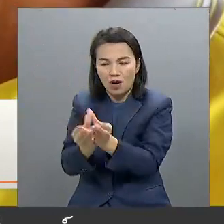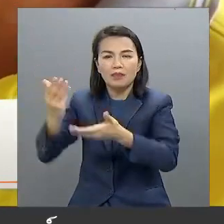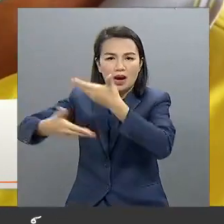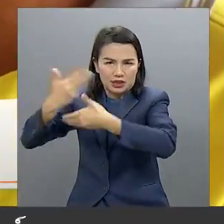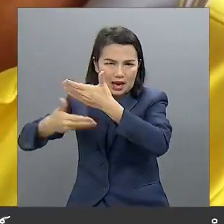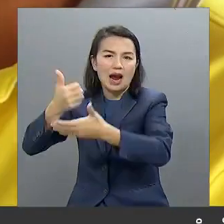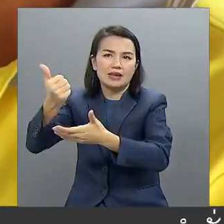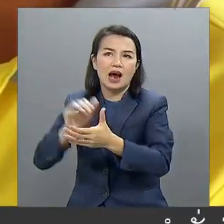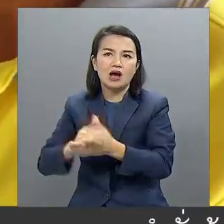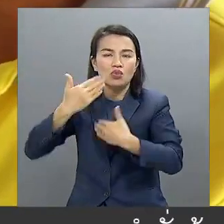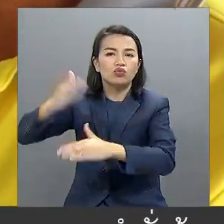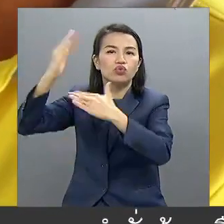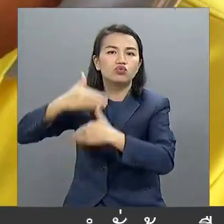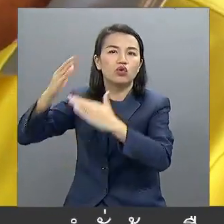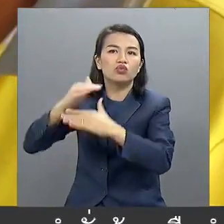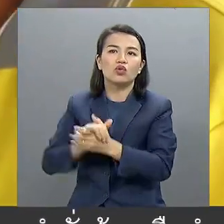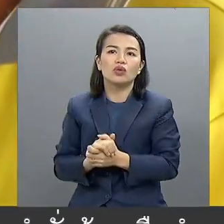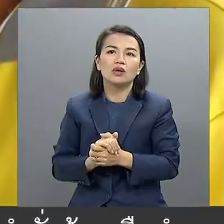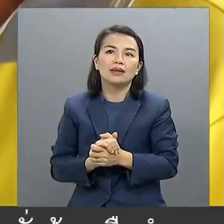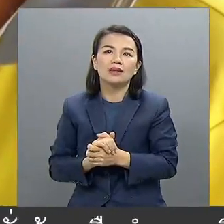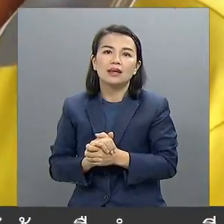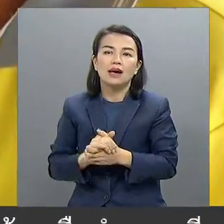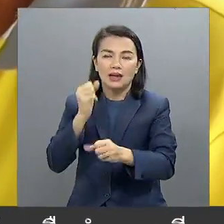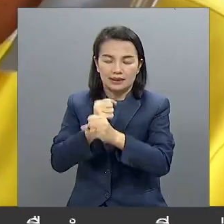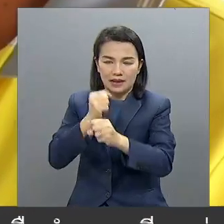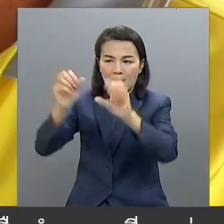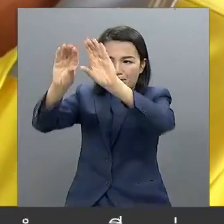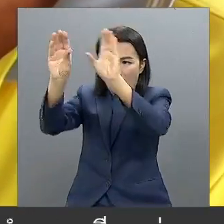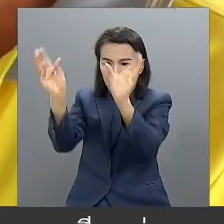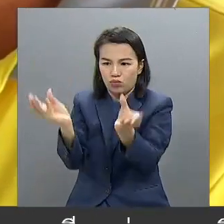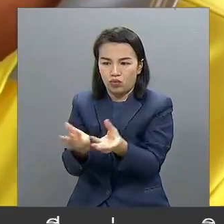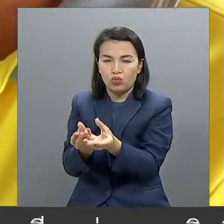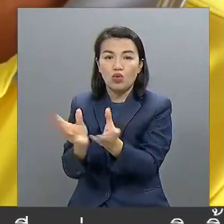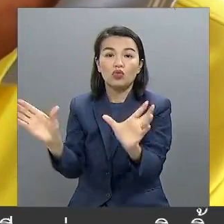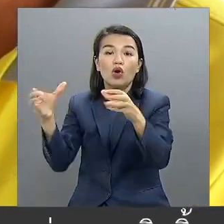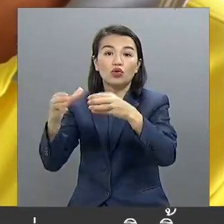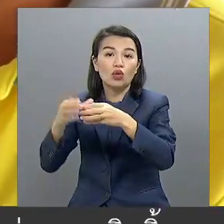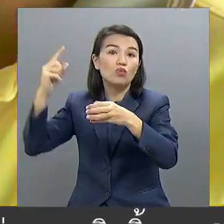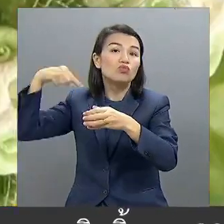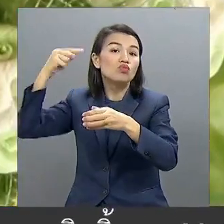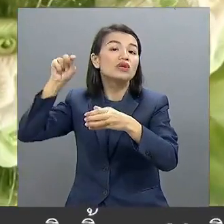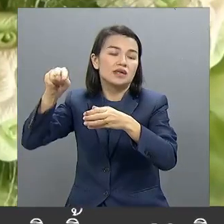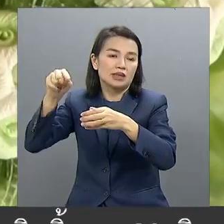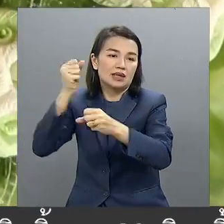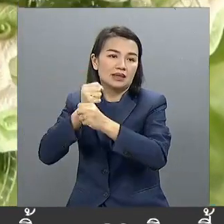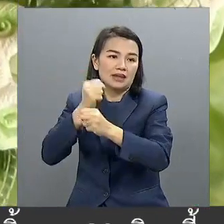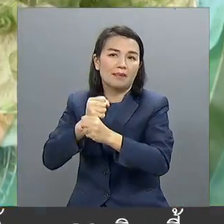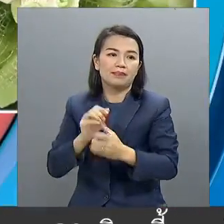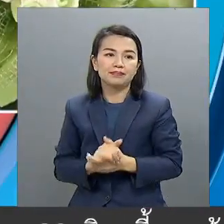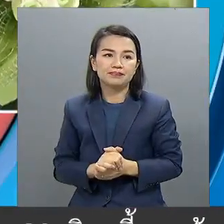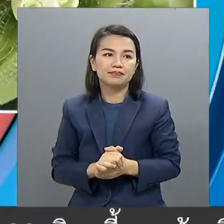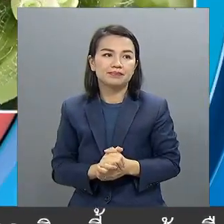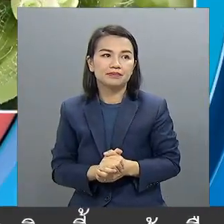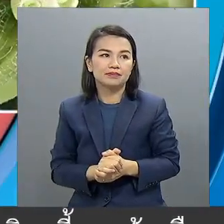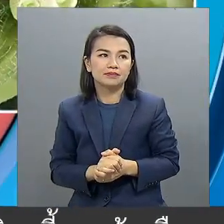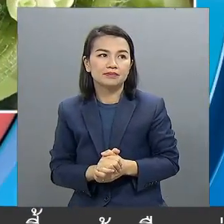็ถือว